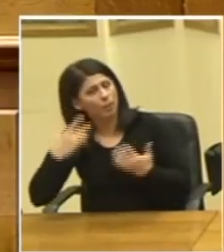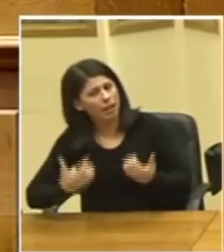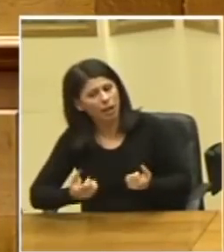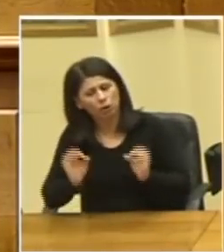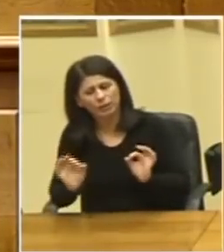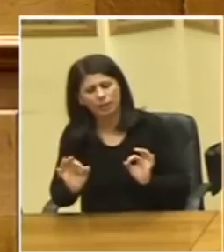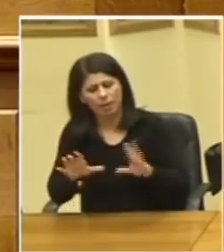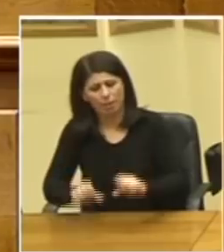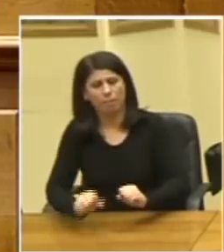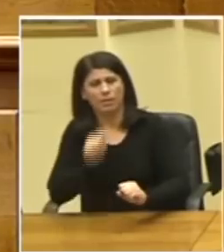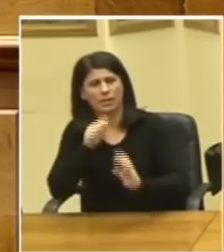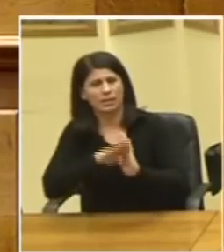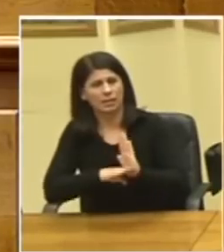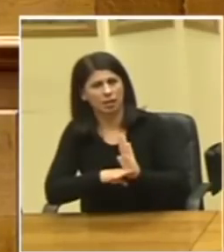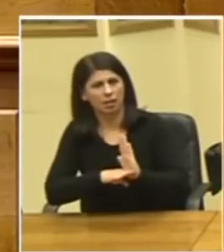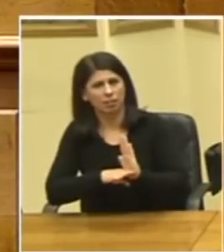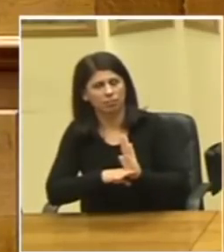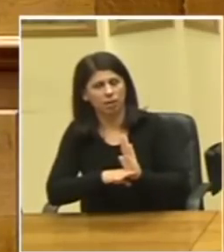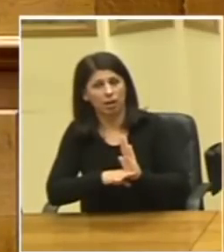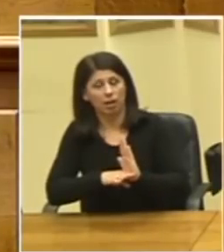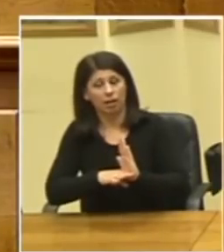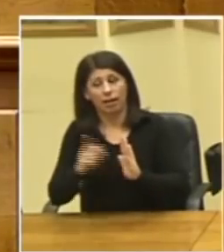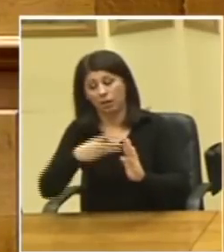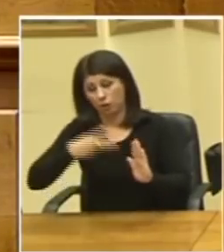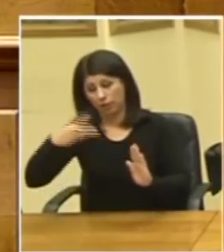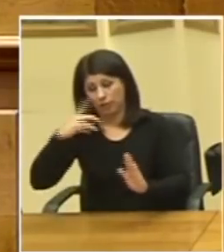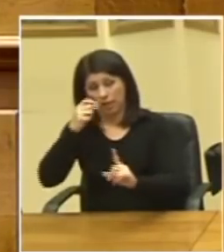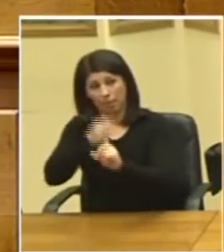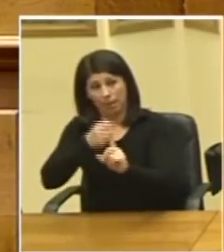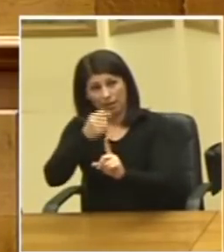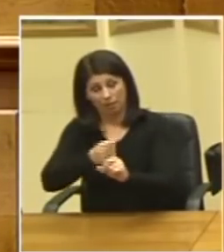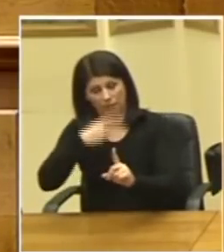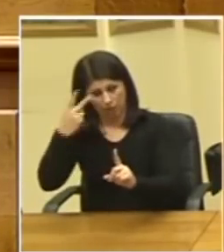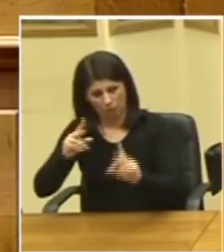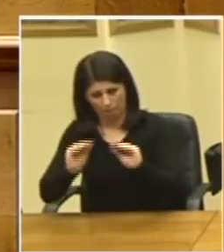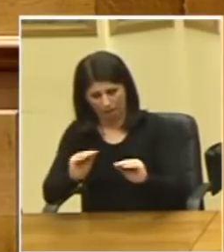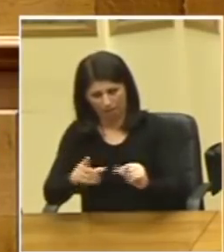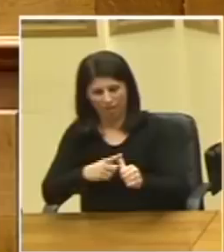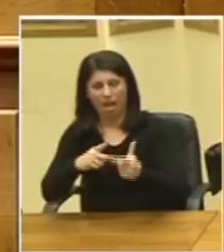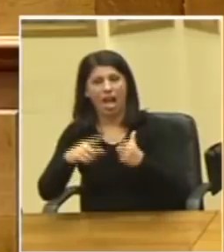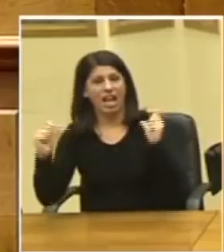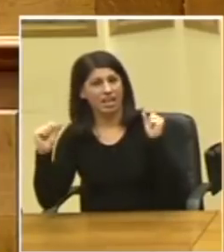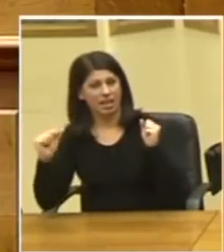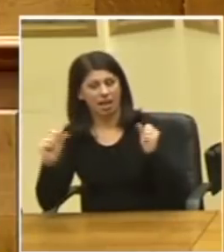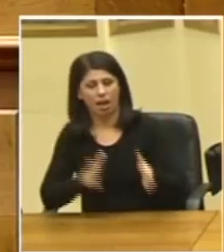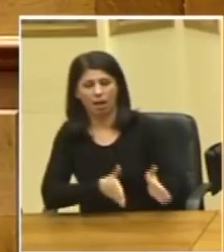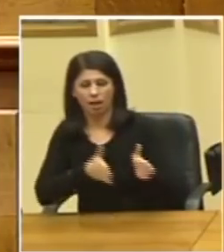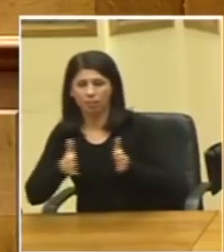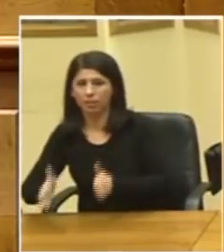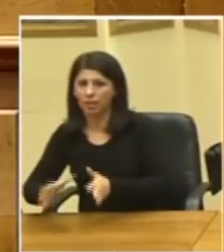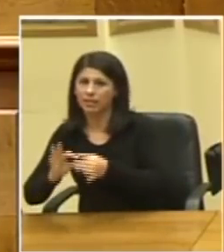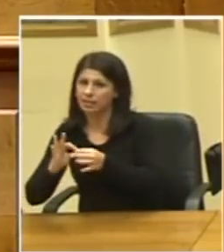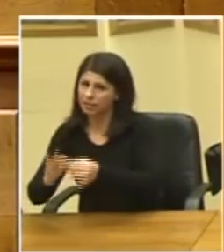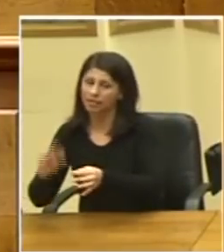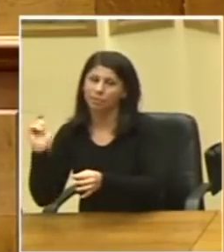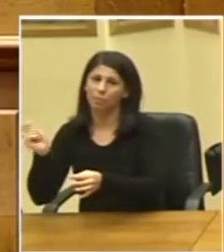κατοχύρωνε το Σύνταγμα. Υπερασπίζεται δήθεν το δικαίωμα στην παιδεία, στην υγεία. Από την άλλη, συνεχίζει την